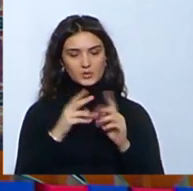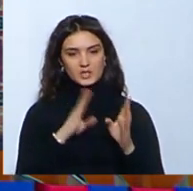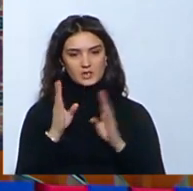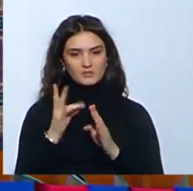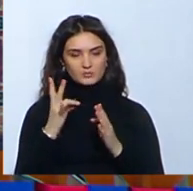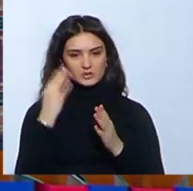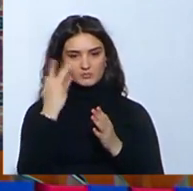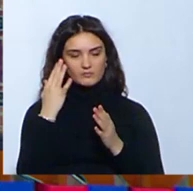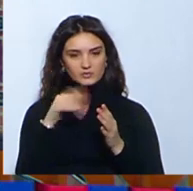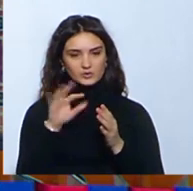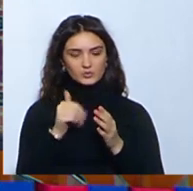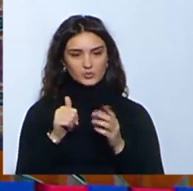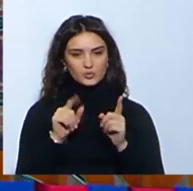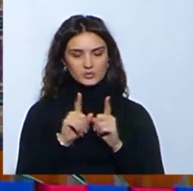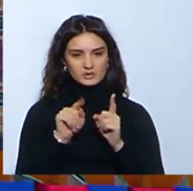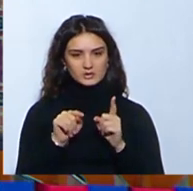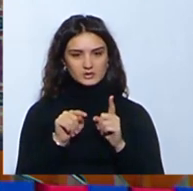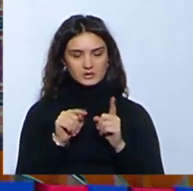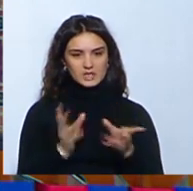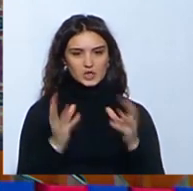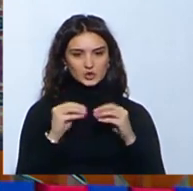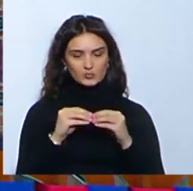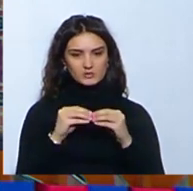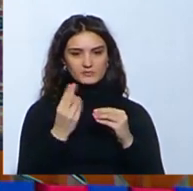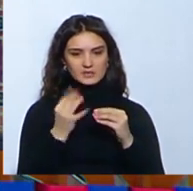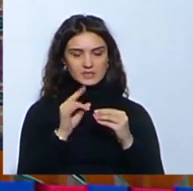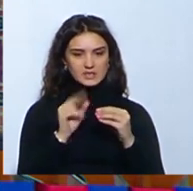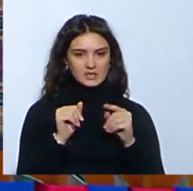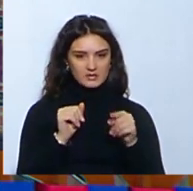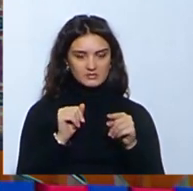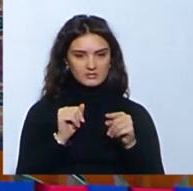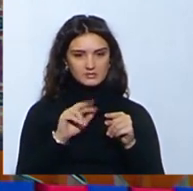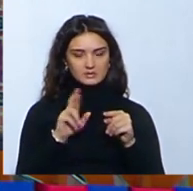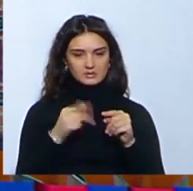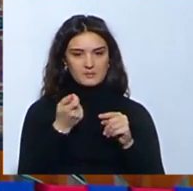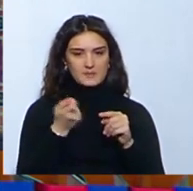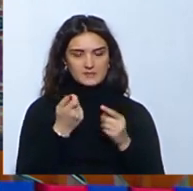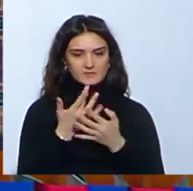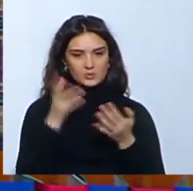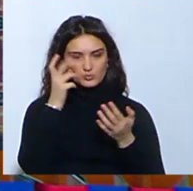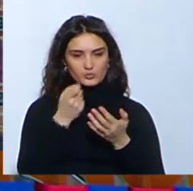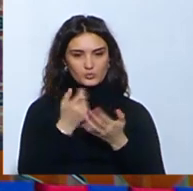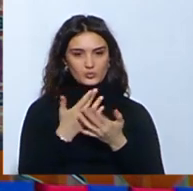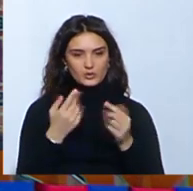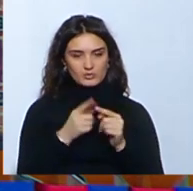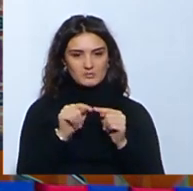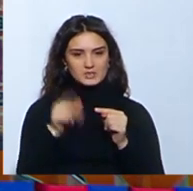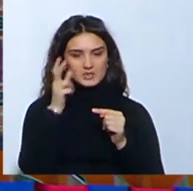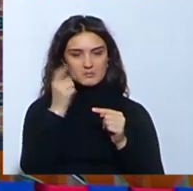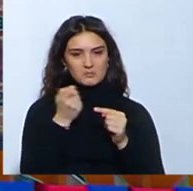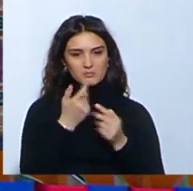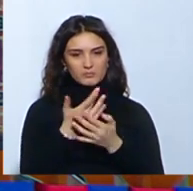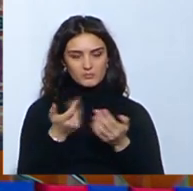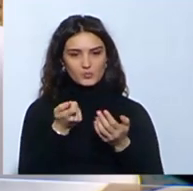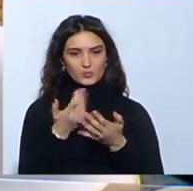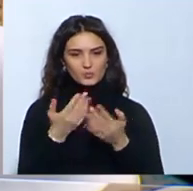უნდა წარმოვიდგინოთ, როგორც ერთობლიობა ცილოვანი კომპონენტების და მარცვლეულის ბურღულეულის. ამასთან მარცვლეულის და